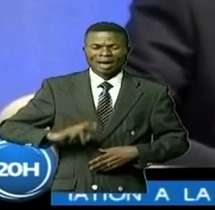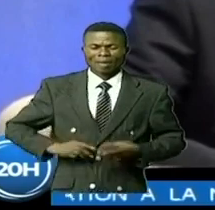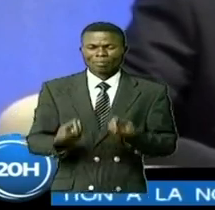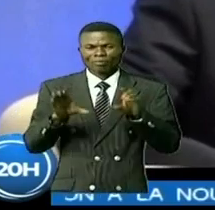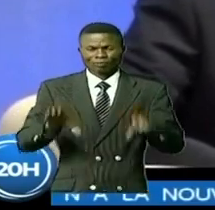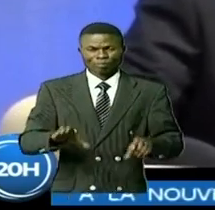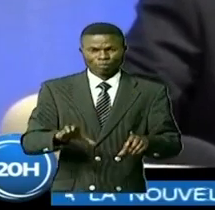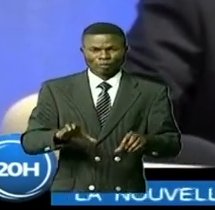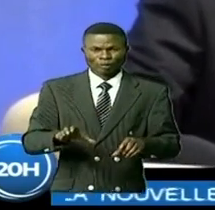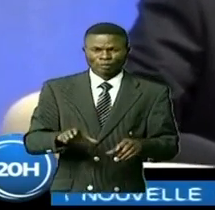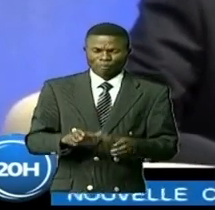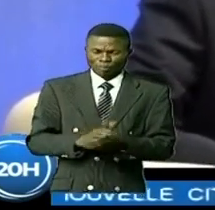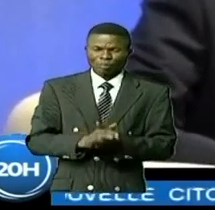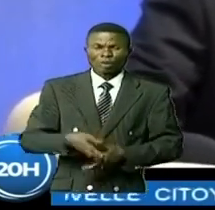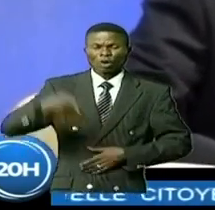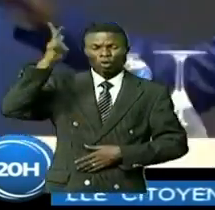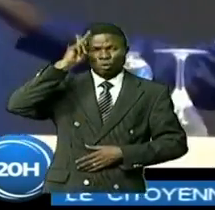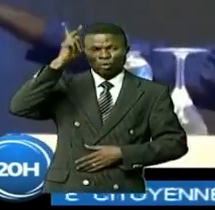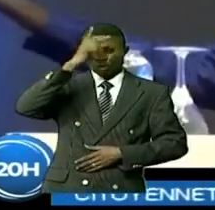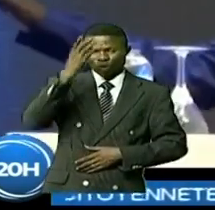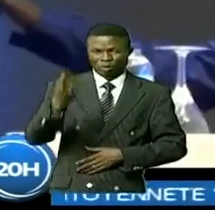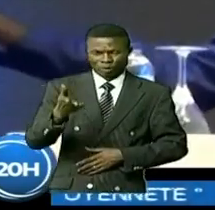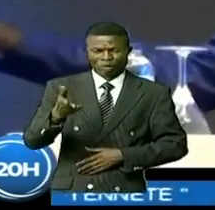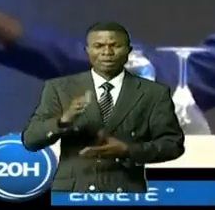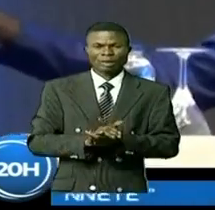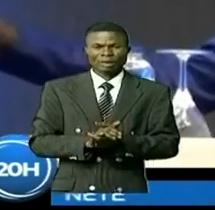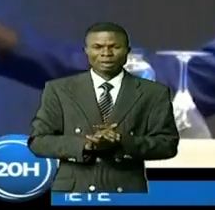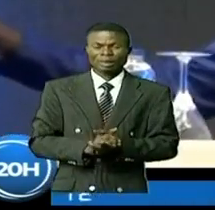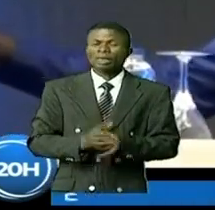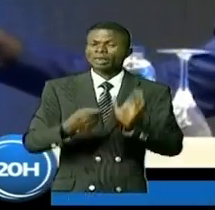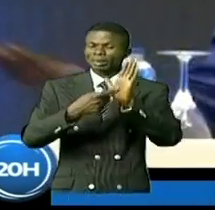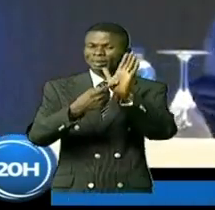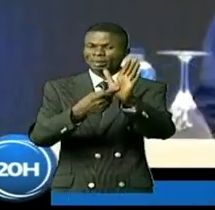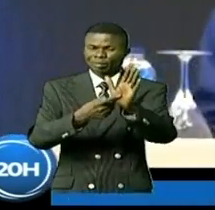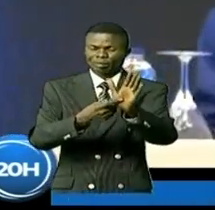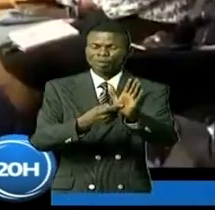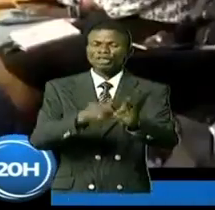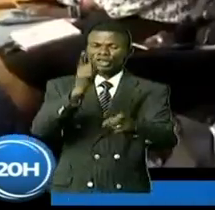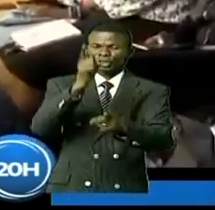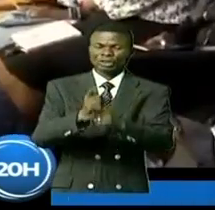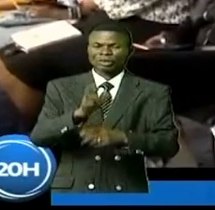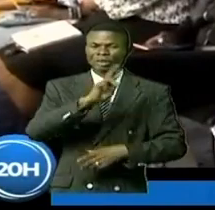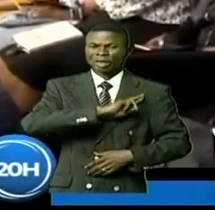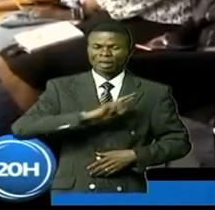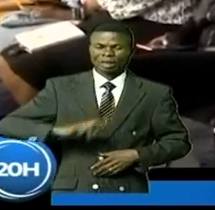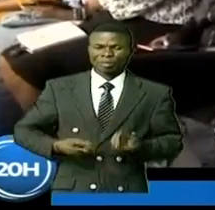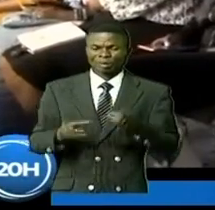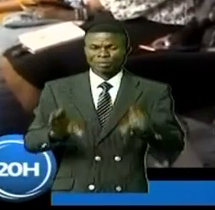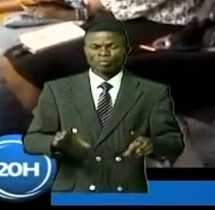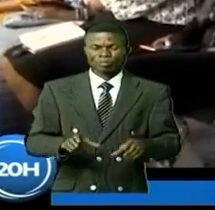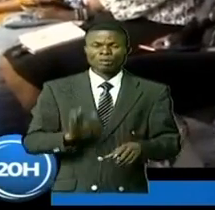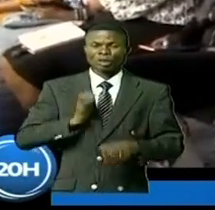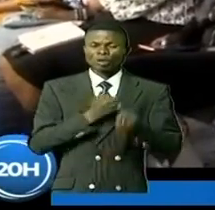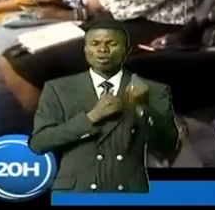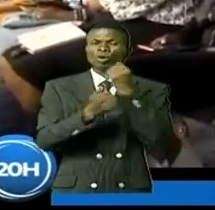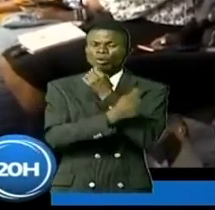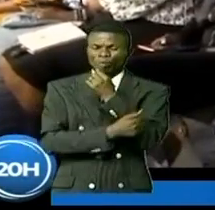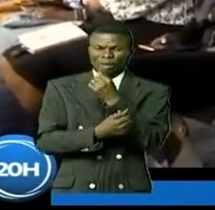cette image du Haut-Katanga, et c'est cela l'image de la République démocratique du Congo. La République démocratique du